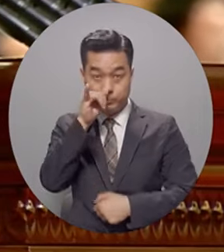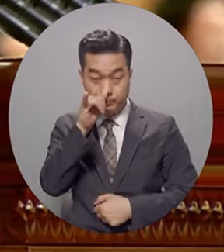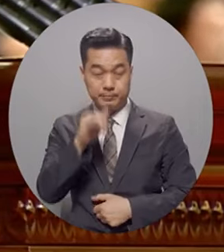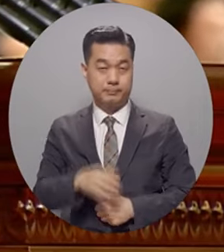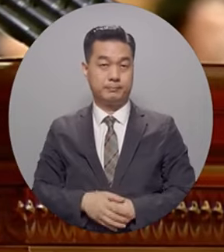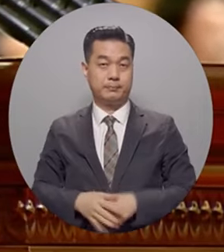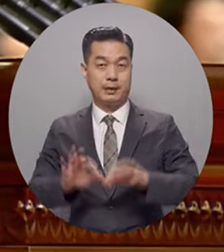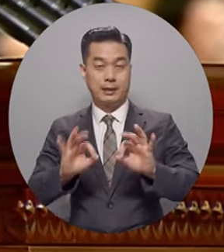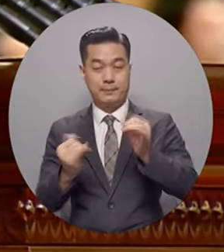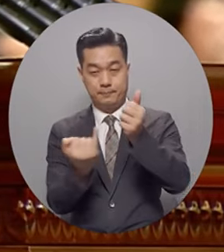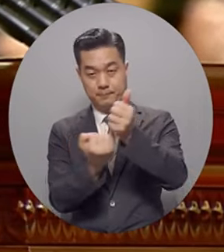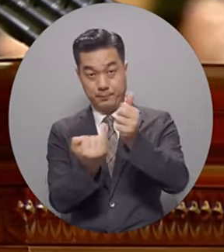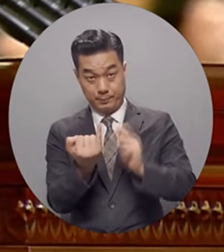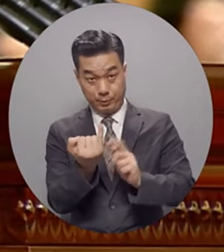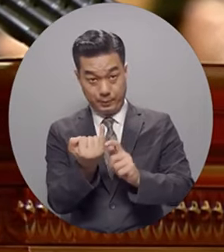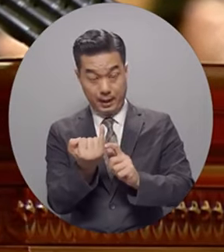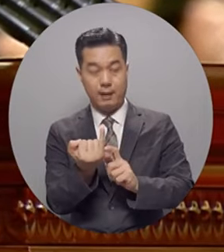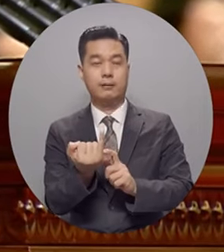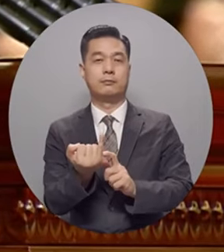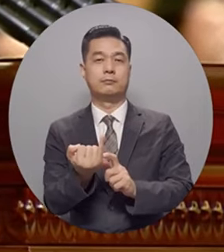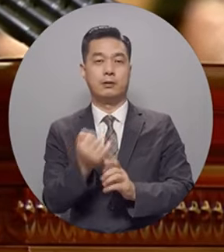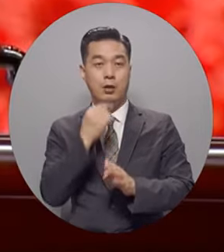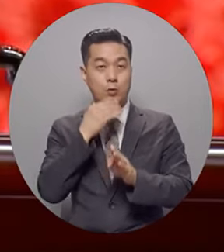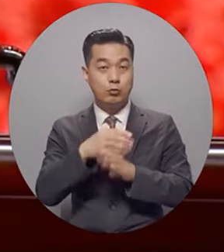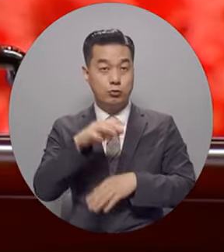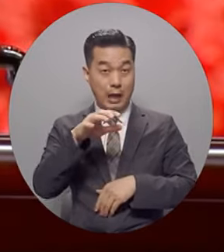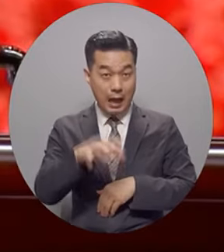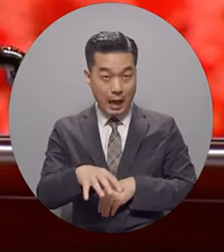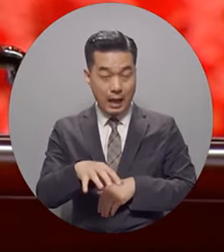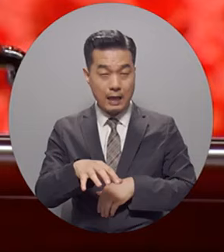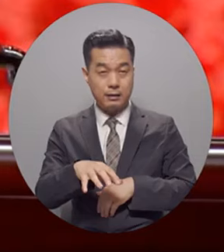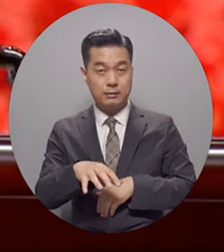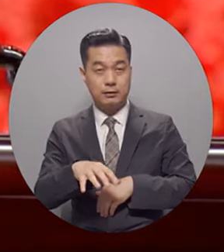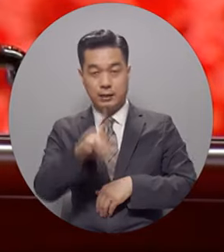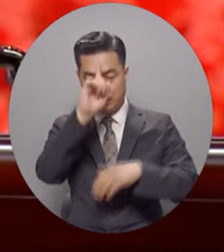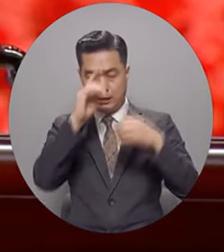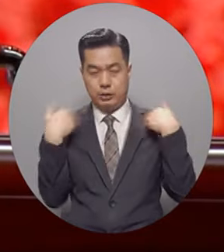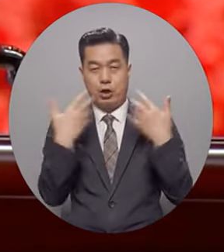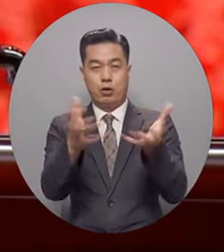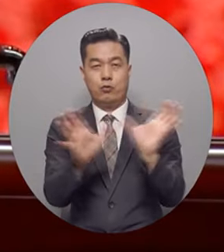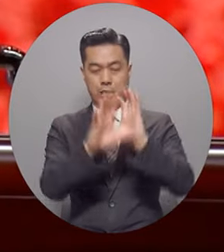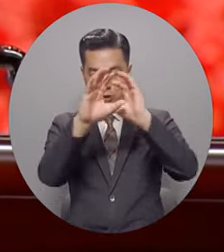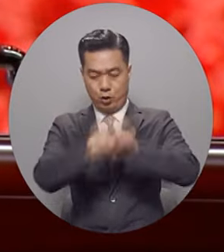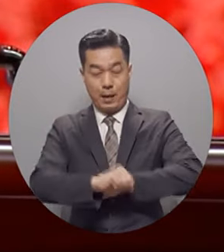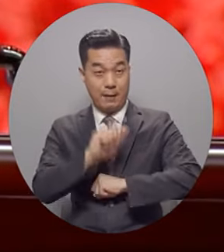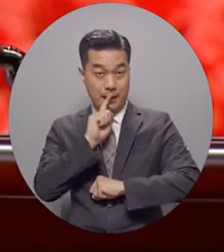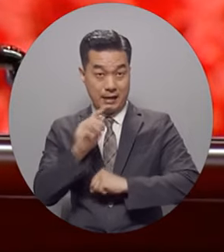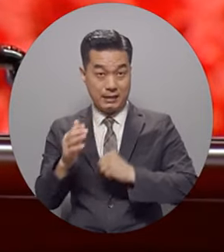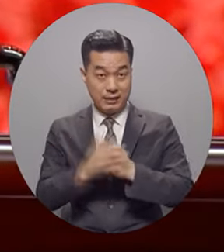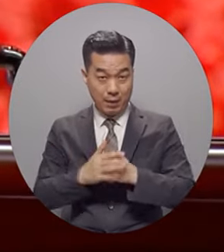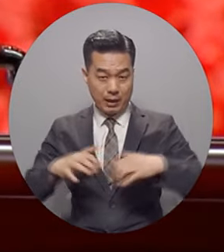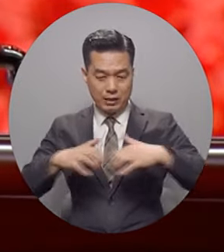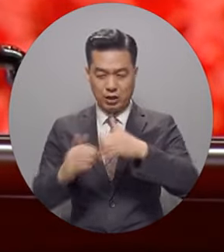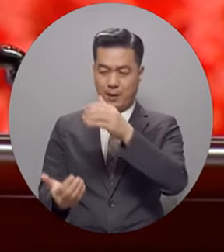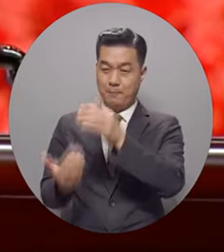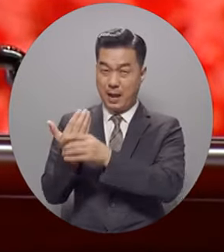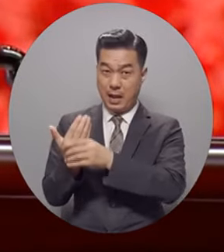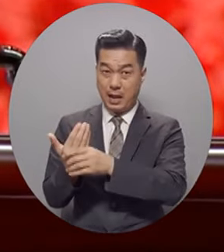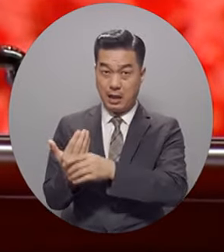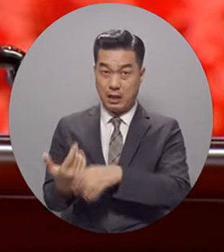김 부부장은 우리군이 북한의 정권 종마를 언급한데 대해 전쟁 발발의 도화선에 불을 달려는 특대형